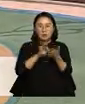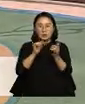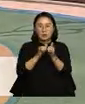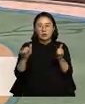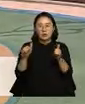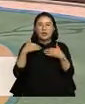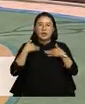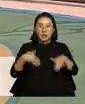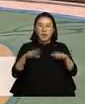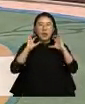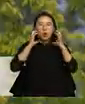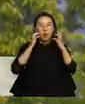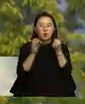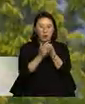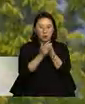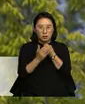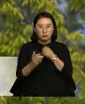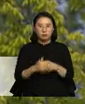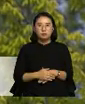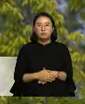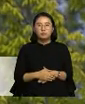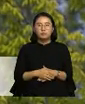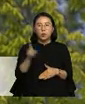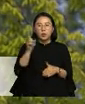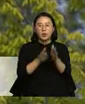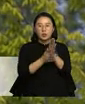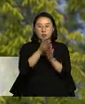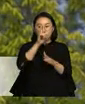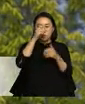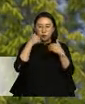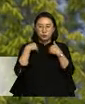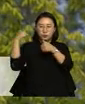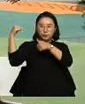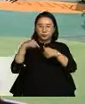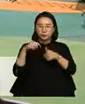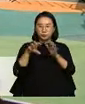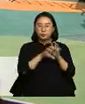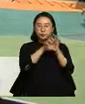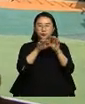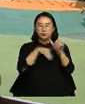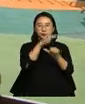이용자가 바이러스에 취약한 어린이이기 때문입니다. 고양시는 정부 지침과